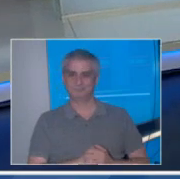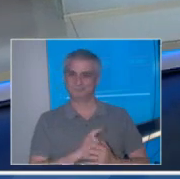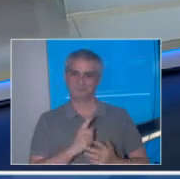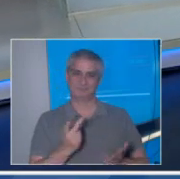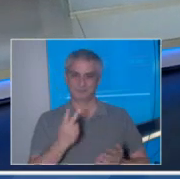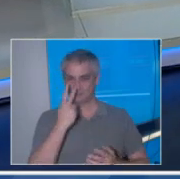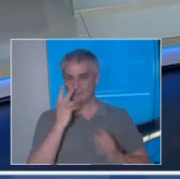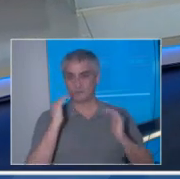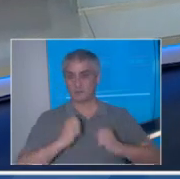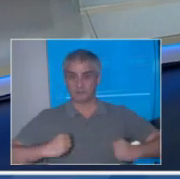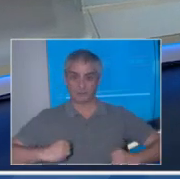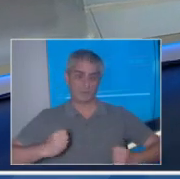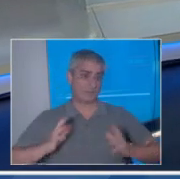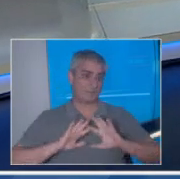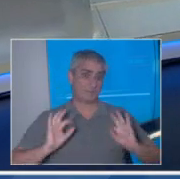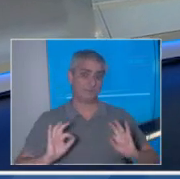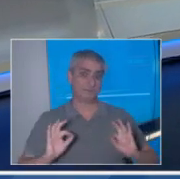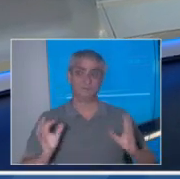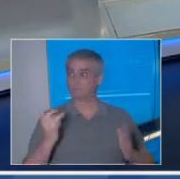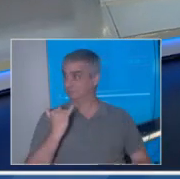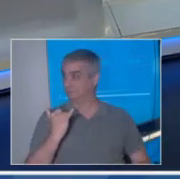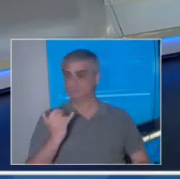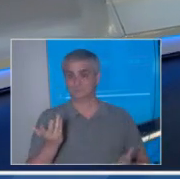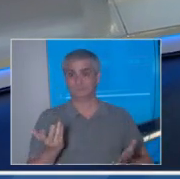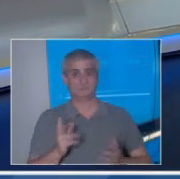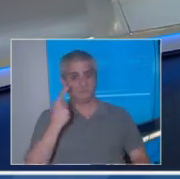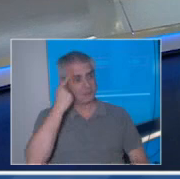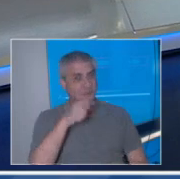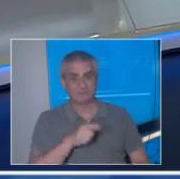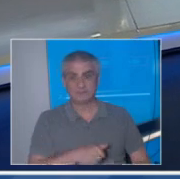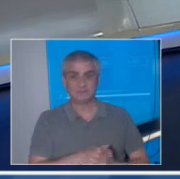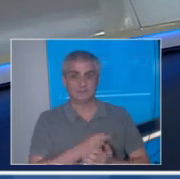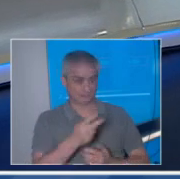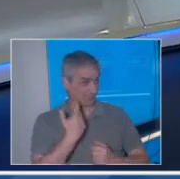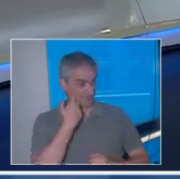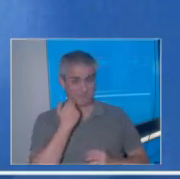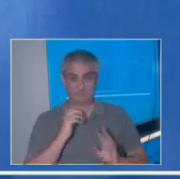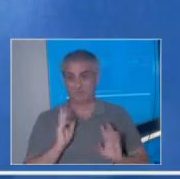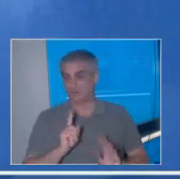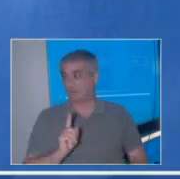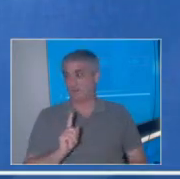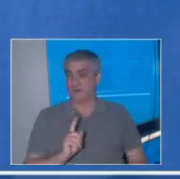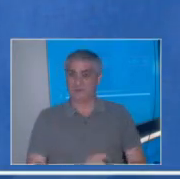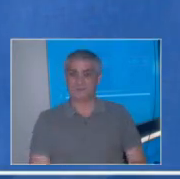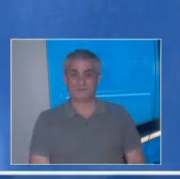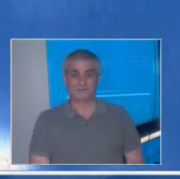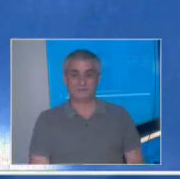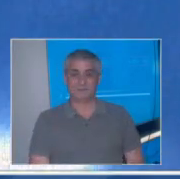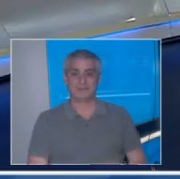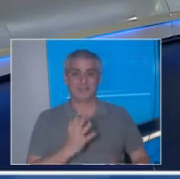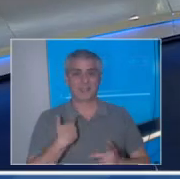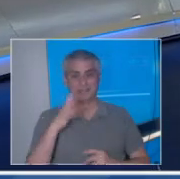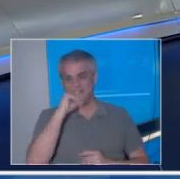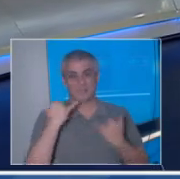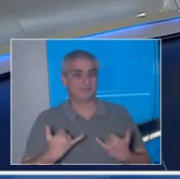שאני נראה פחות שמן במציאות. וואו. כן, שזה מאוד מחמיא. ומה אתה חושב על זה? שזה מחמיא? לא. איך אני